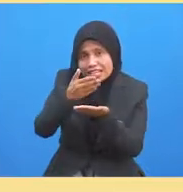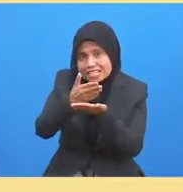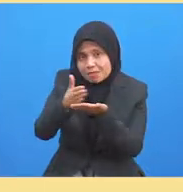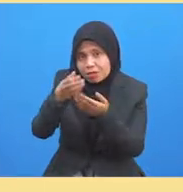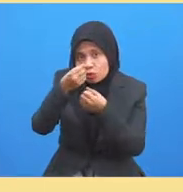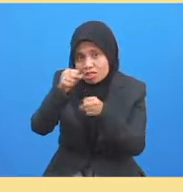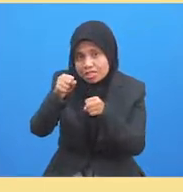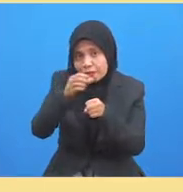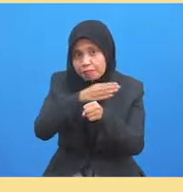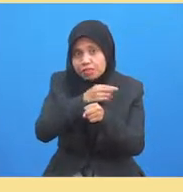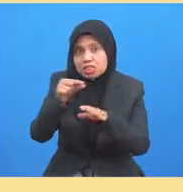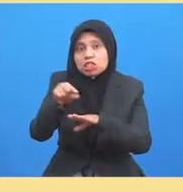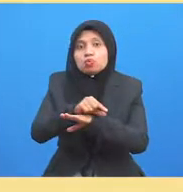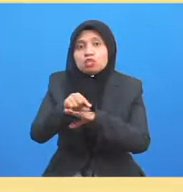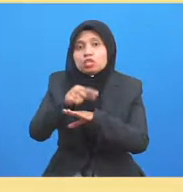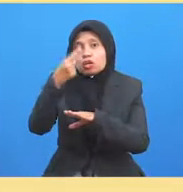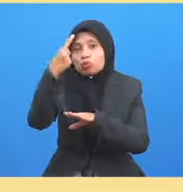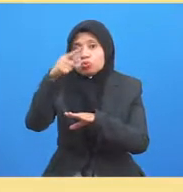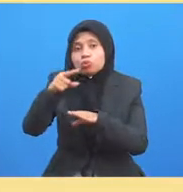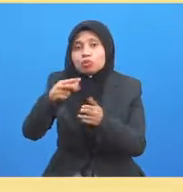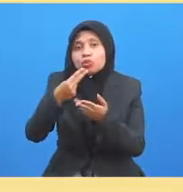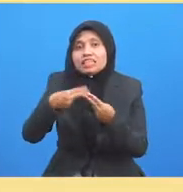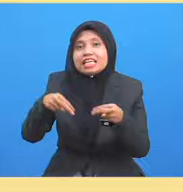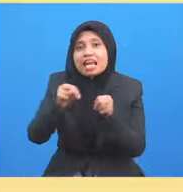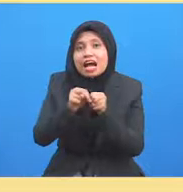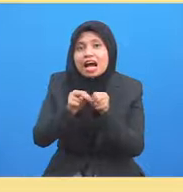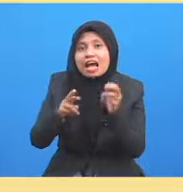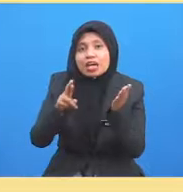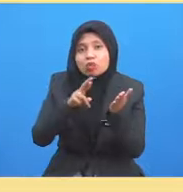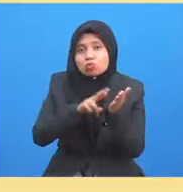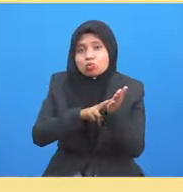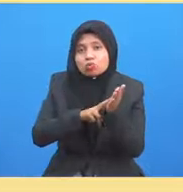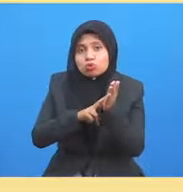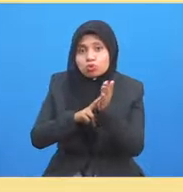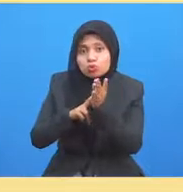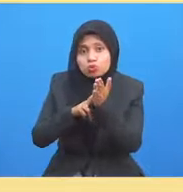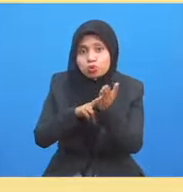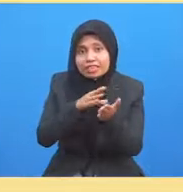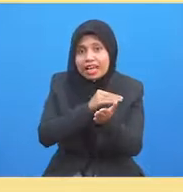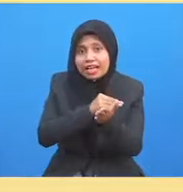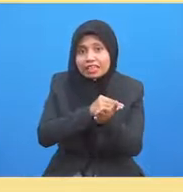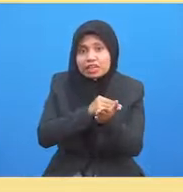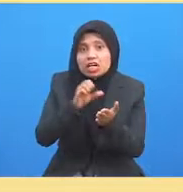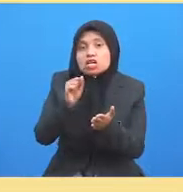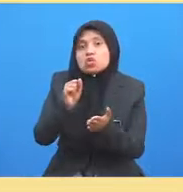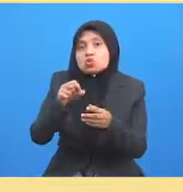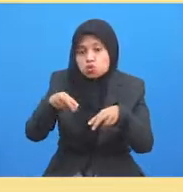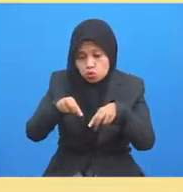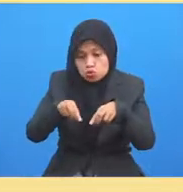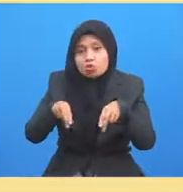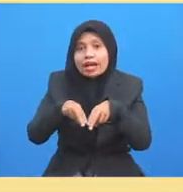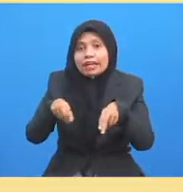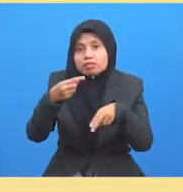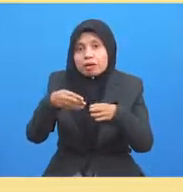ia digunakan untuk penilaian, rujukan dan sukatan bagi model sebenar